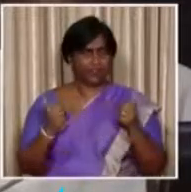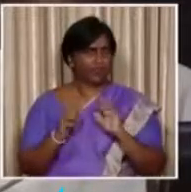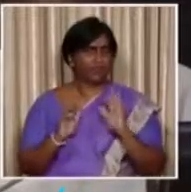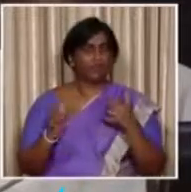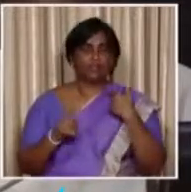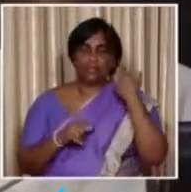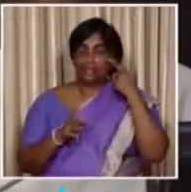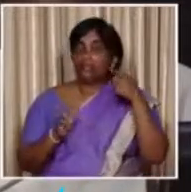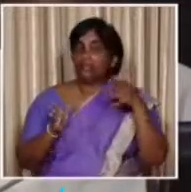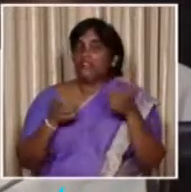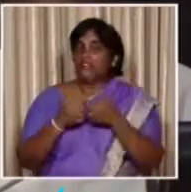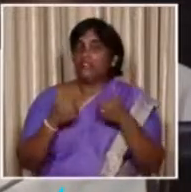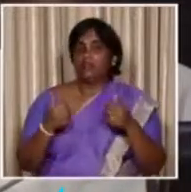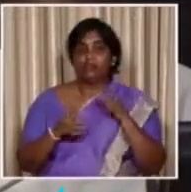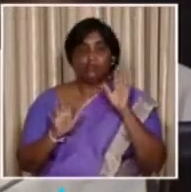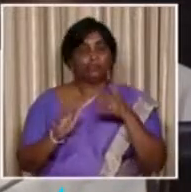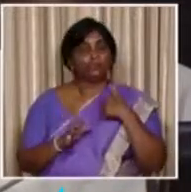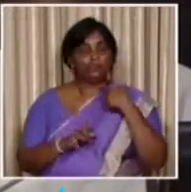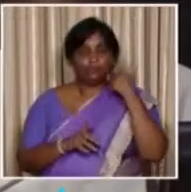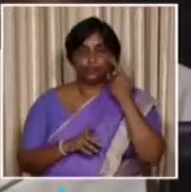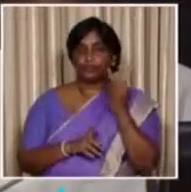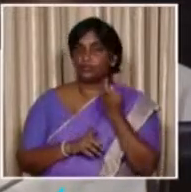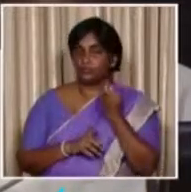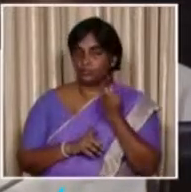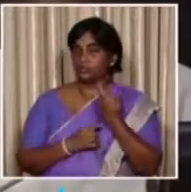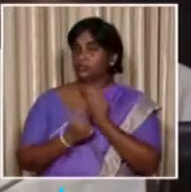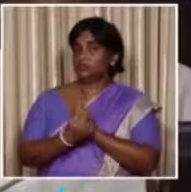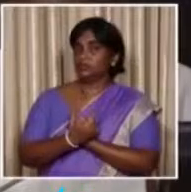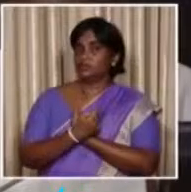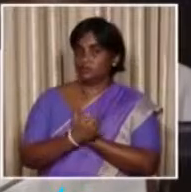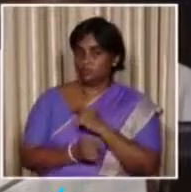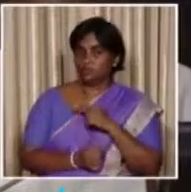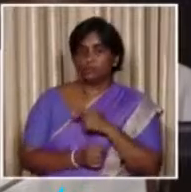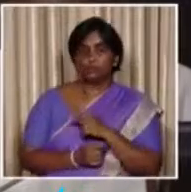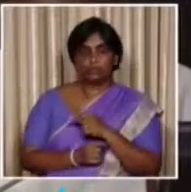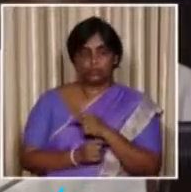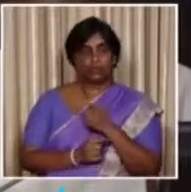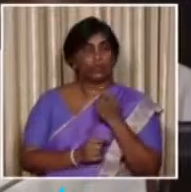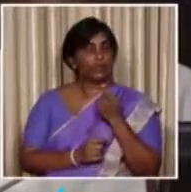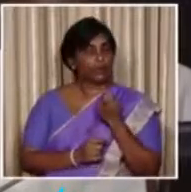තමයි හිතන්නේ. නමුත් අපි දන්නවා ආර්ථිකයේ අපිට උගන්වන්නේ